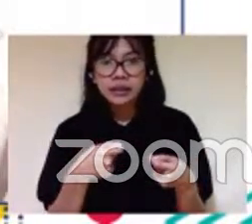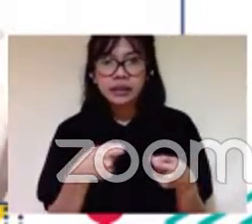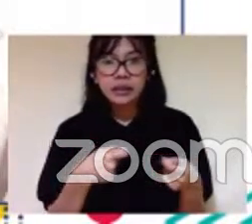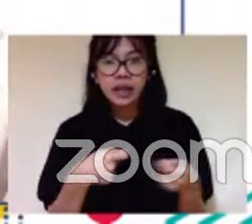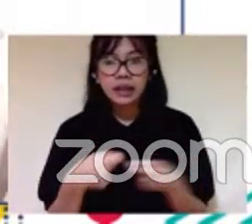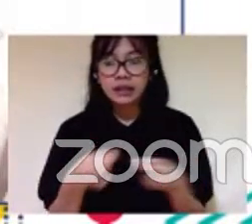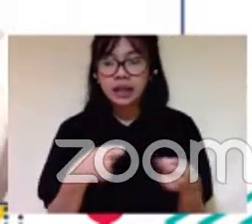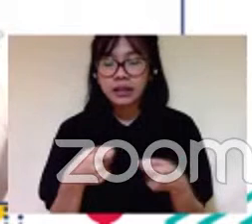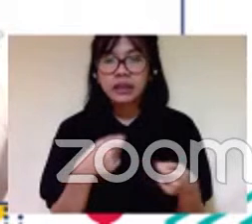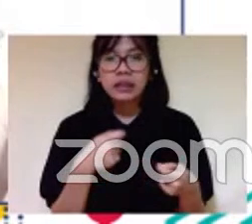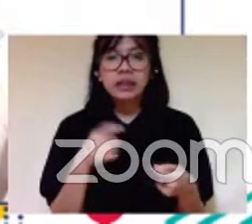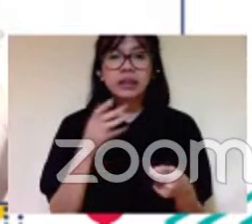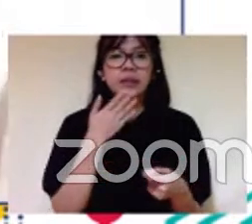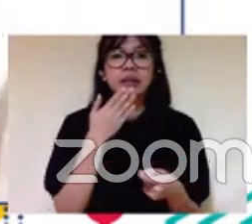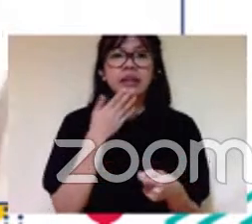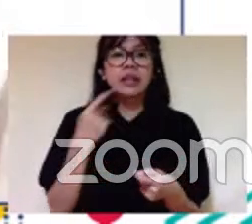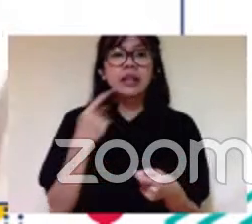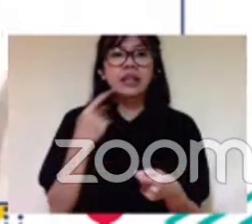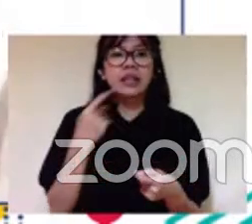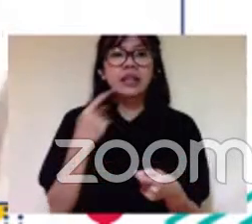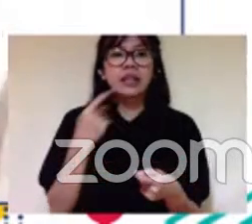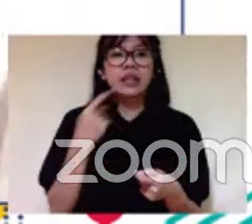selalu kami prioritaskan gitu Mbak.